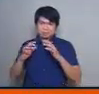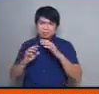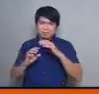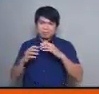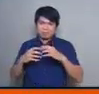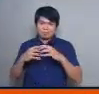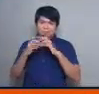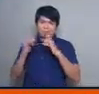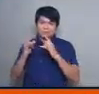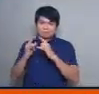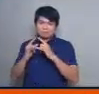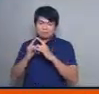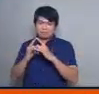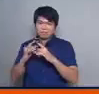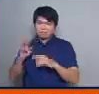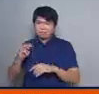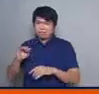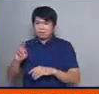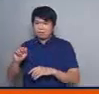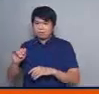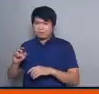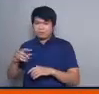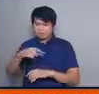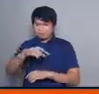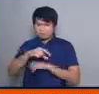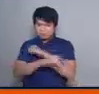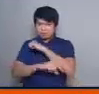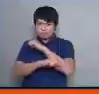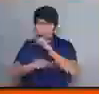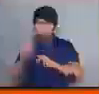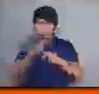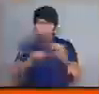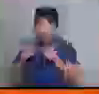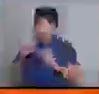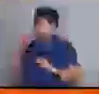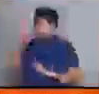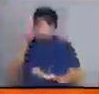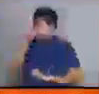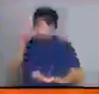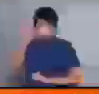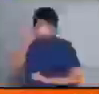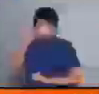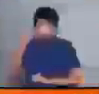sa Mauban, Quezon. Umaksyon si Bim Santos.